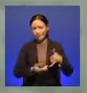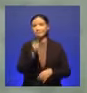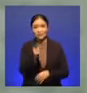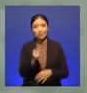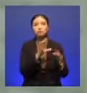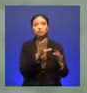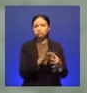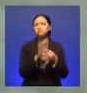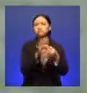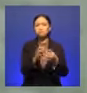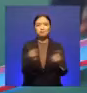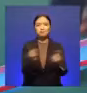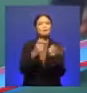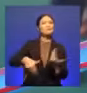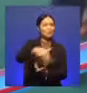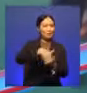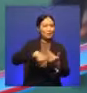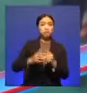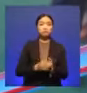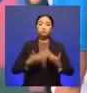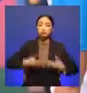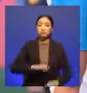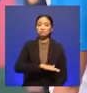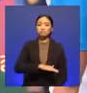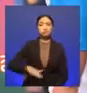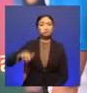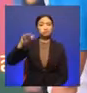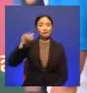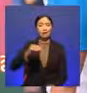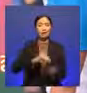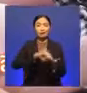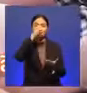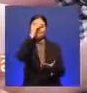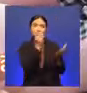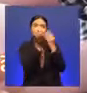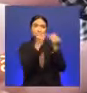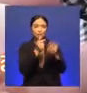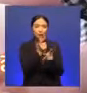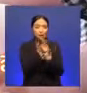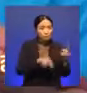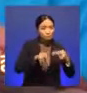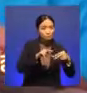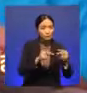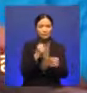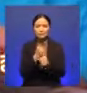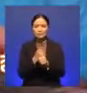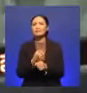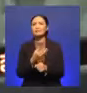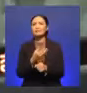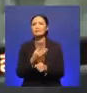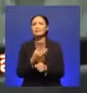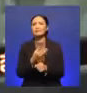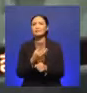กับสังคมสิ่งแวดล้อมตั้งแต่เขาเกิดมาเลยนะครับการศึกษาที่ได้รับการเลี้ยงดูที่ได้รับการงานที่ทำนะครับ